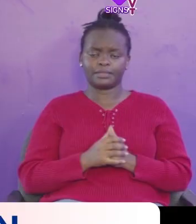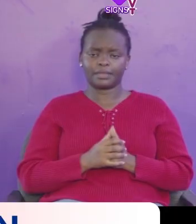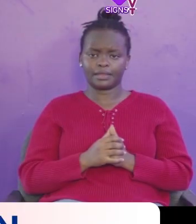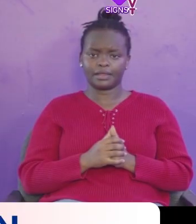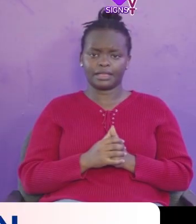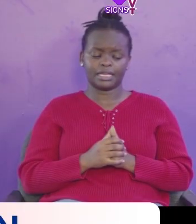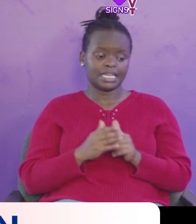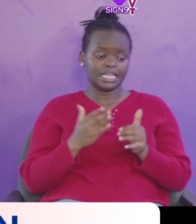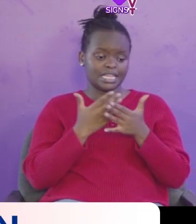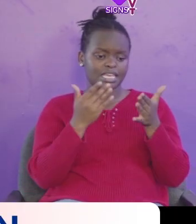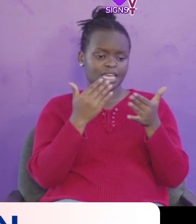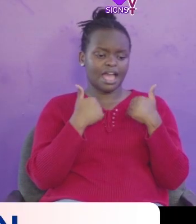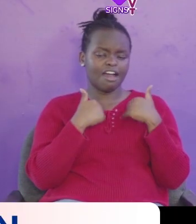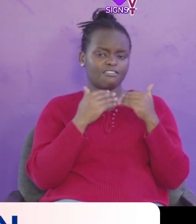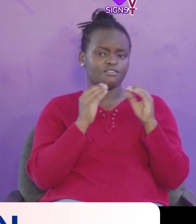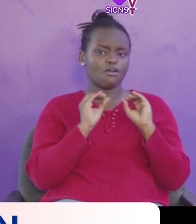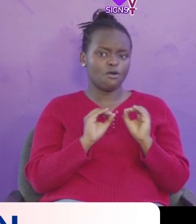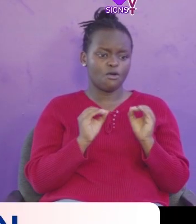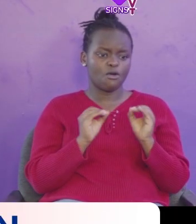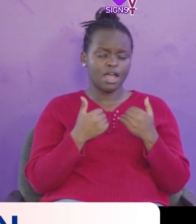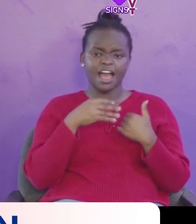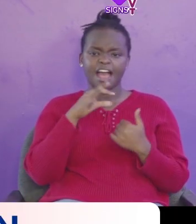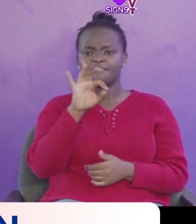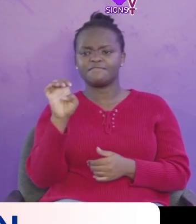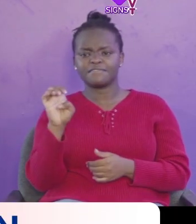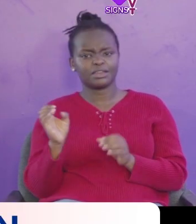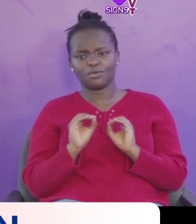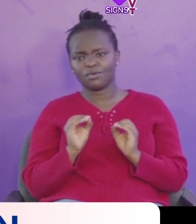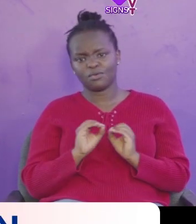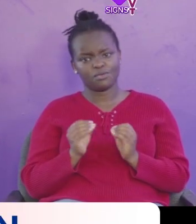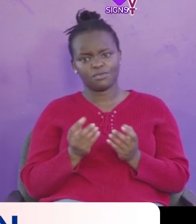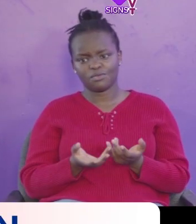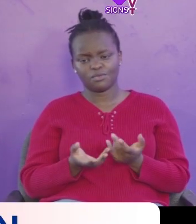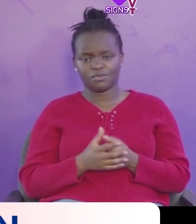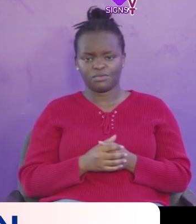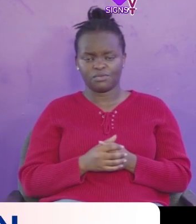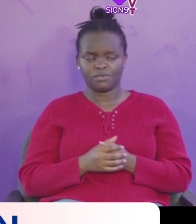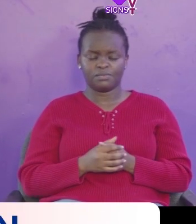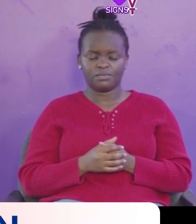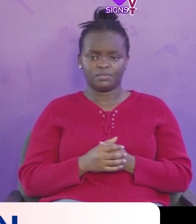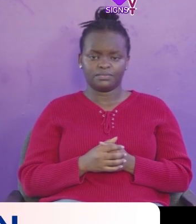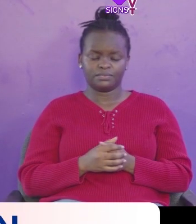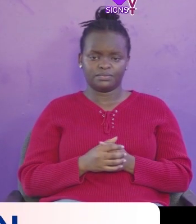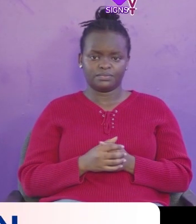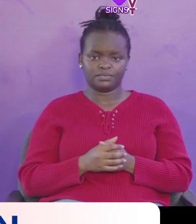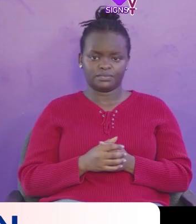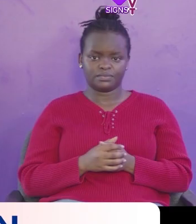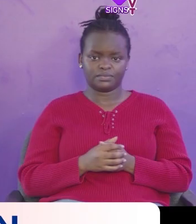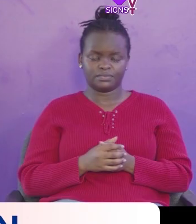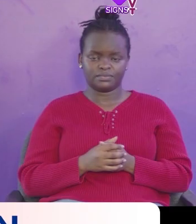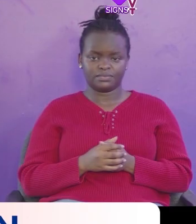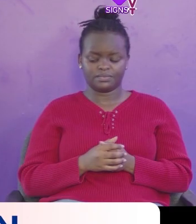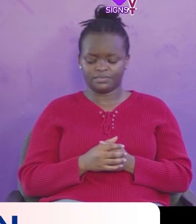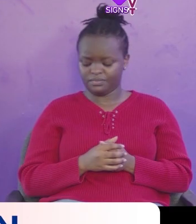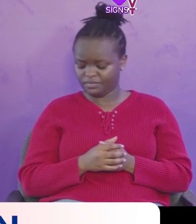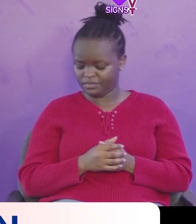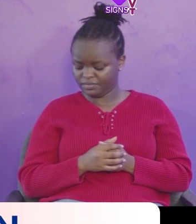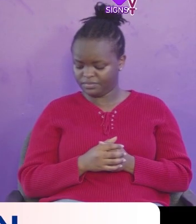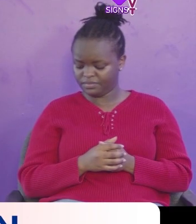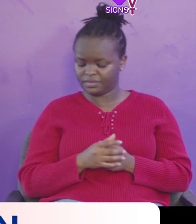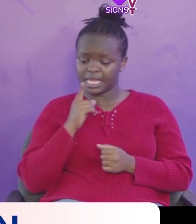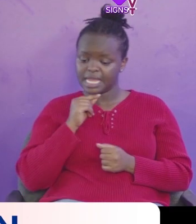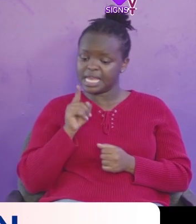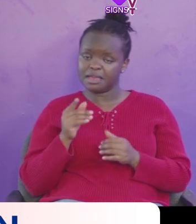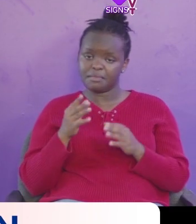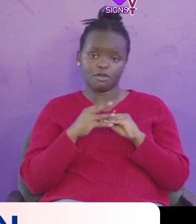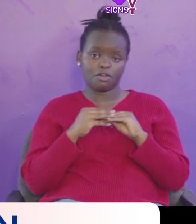Kitu tu ako kwa Singapore yake. Ako kwa Singapore yake. He's come for his or her comfort zone. Ako kwa Singapore. Kitu